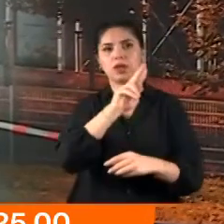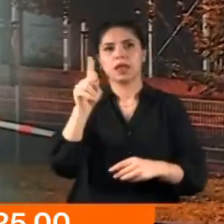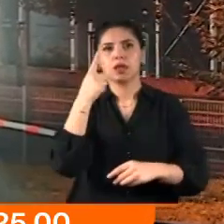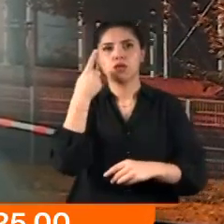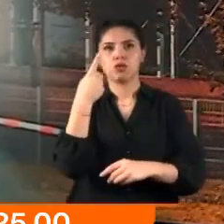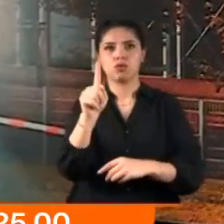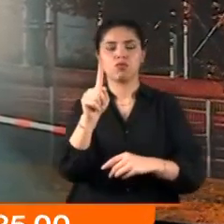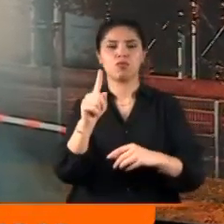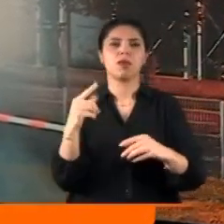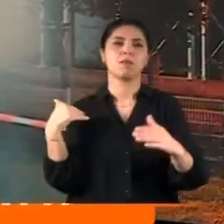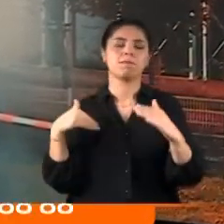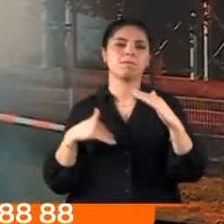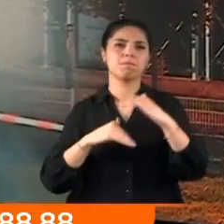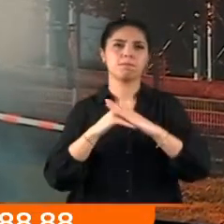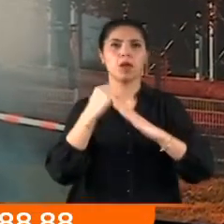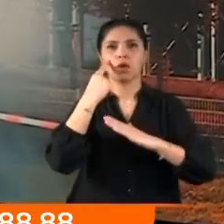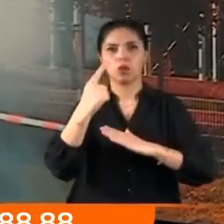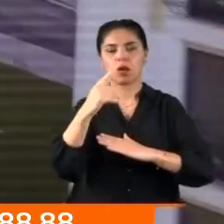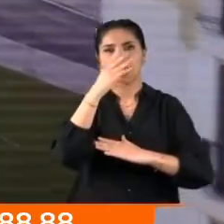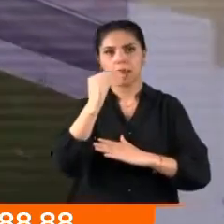desteği kararı kesinleşmiş oldu.